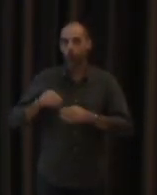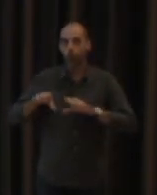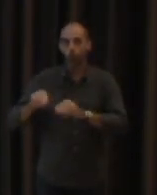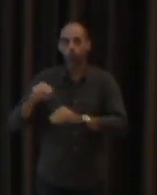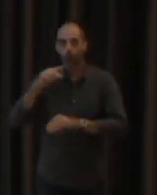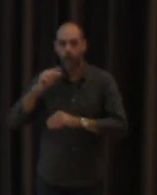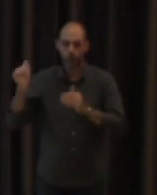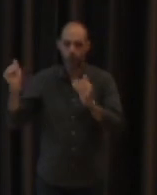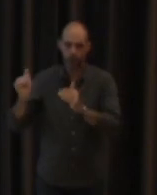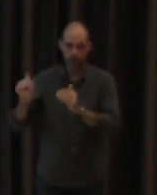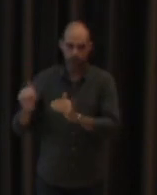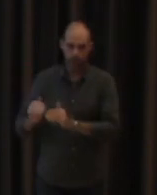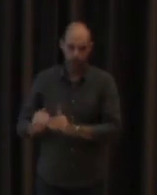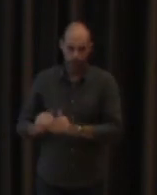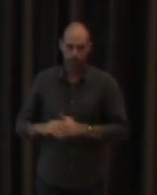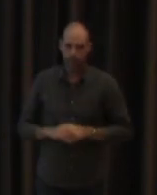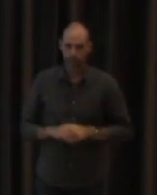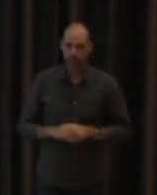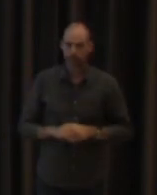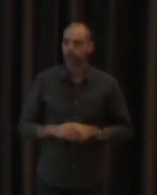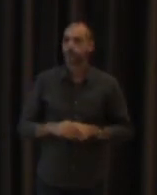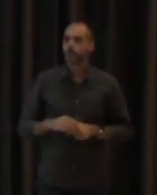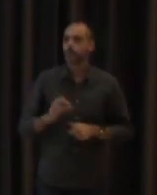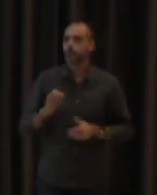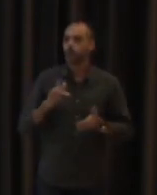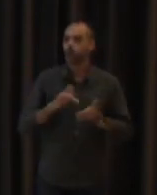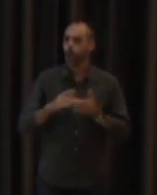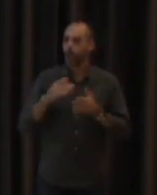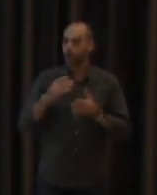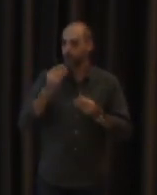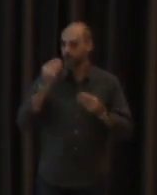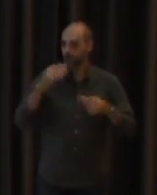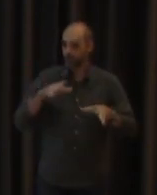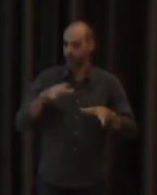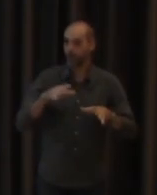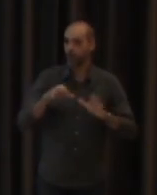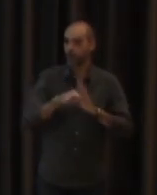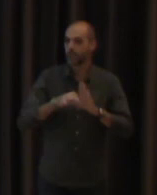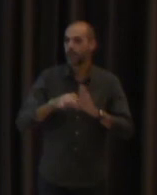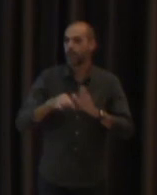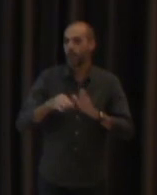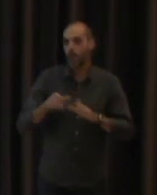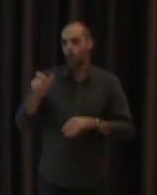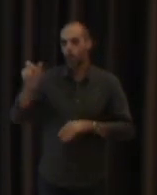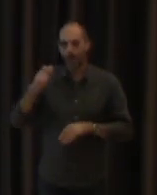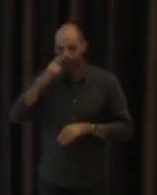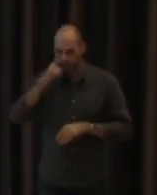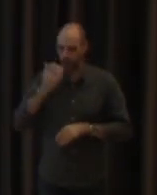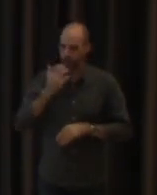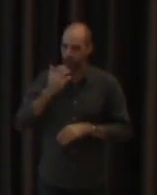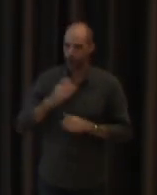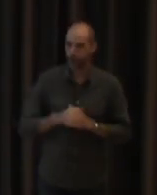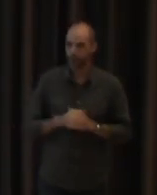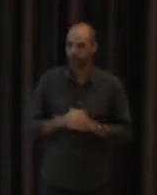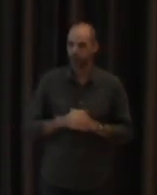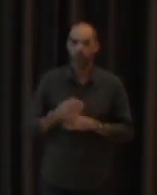terreny. Sobretot quan representa un sintagma nominal animat o humà. Vegem-ho a 25. Si estem